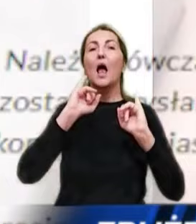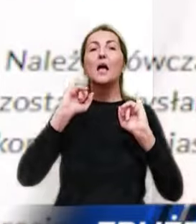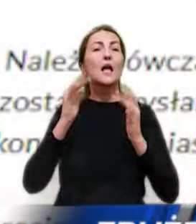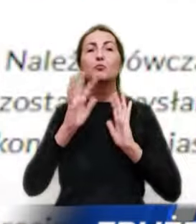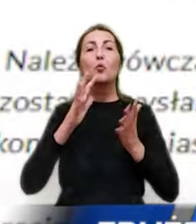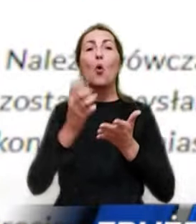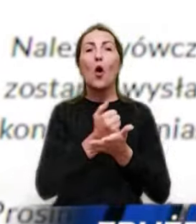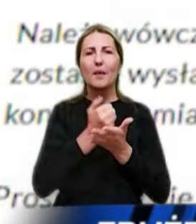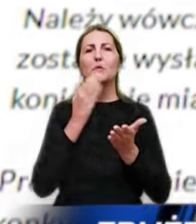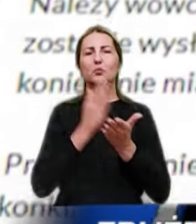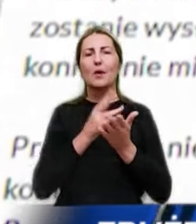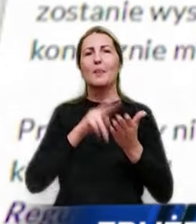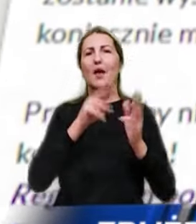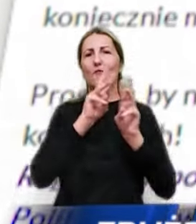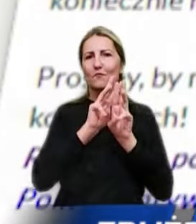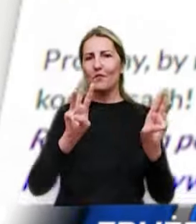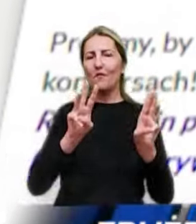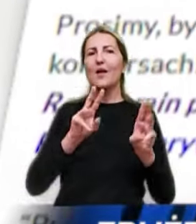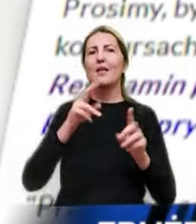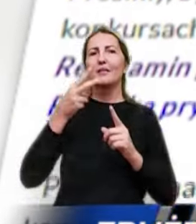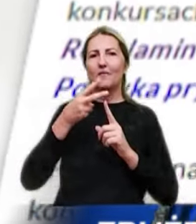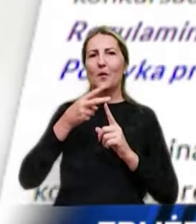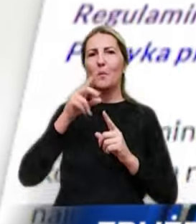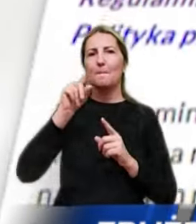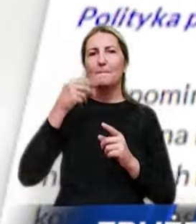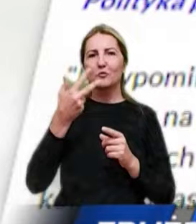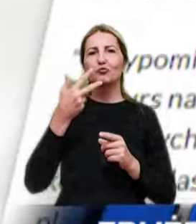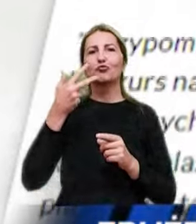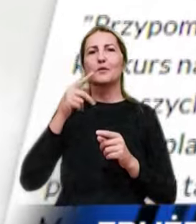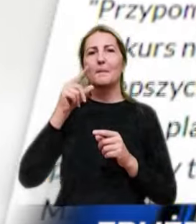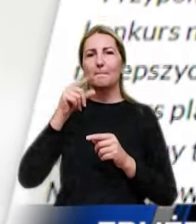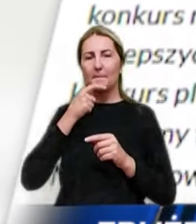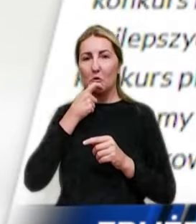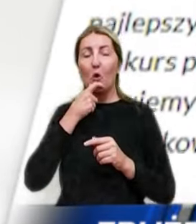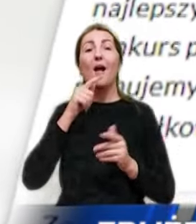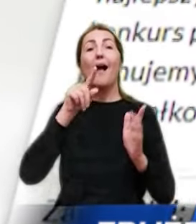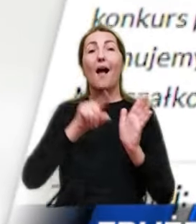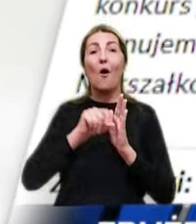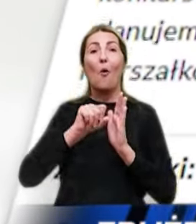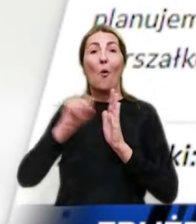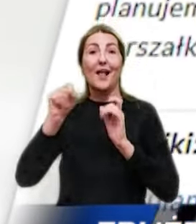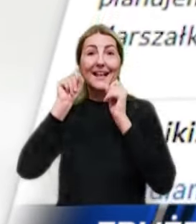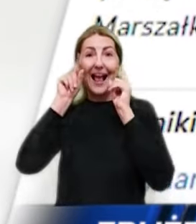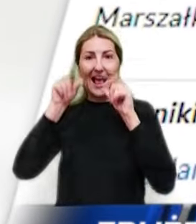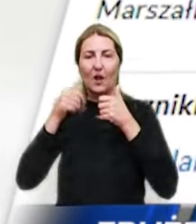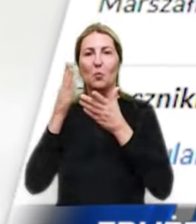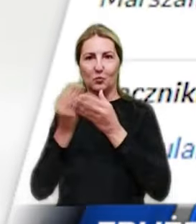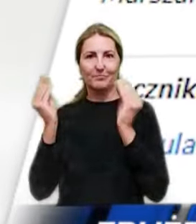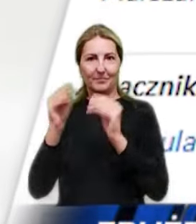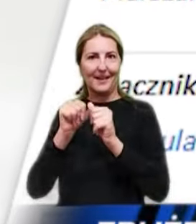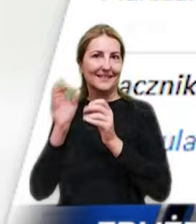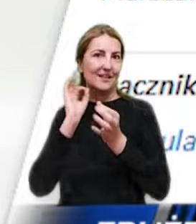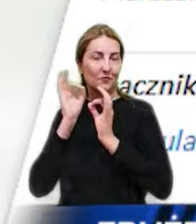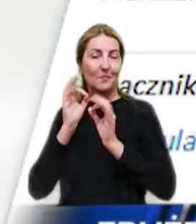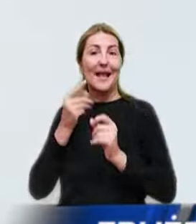są na naszym portalu TVP3 Bydgoszcz. Tam także informacje od rana o konkursie, który już za chwilę.